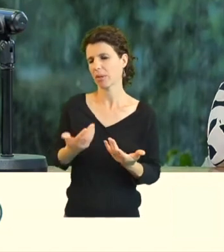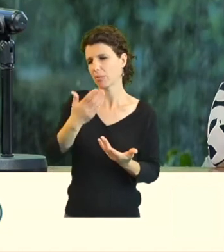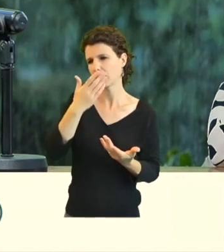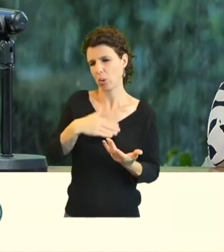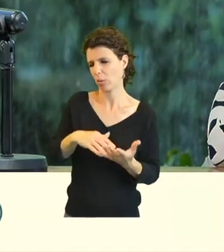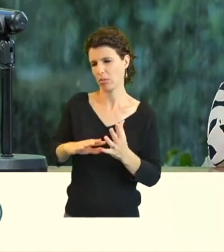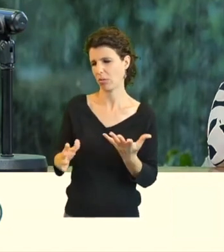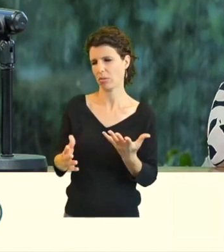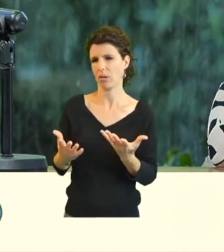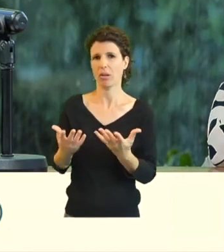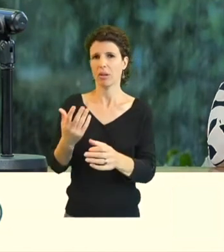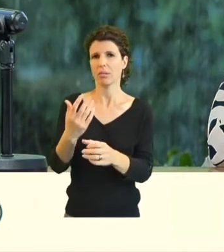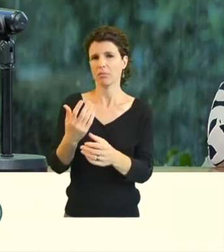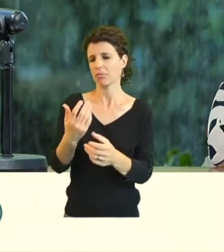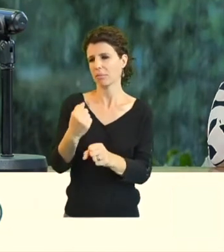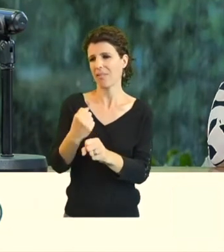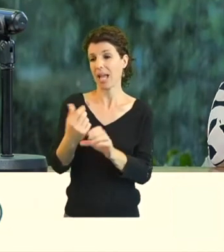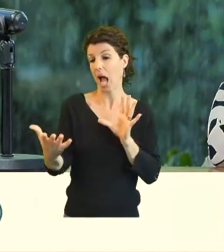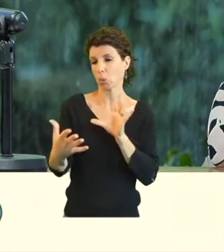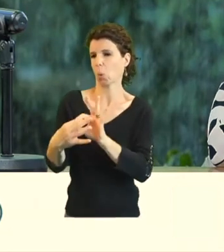laissez-moi parler, M. Roy, s'il vous plaît.